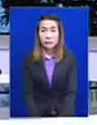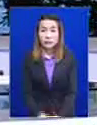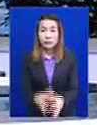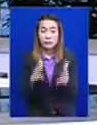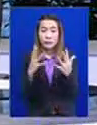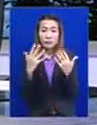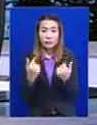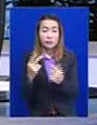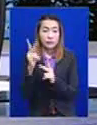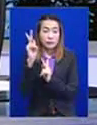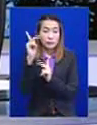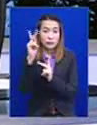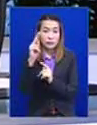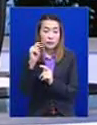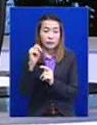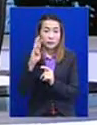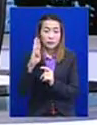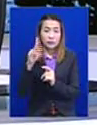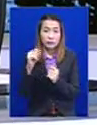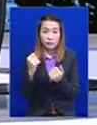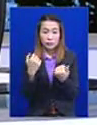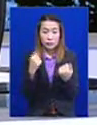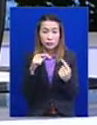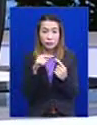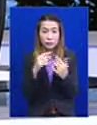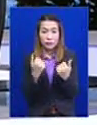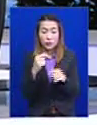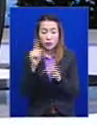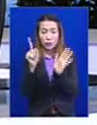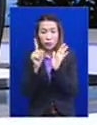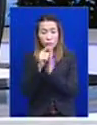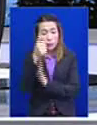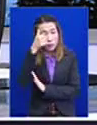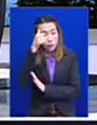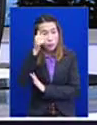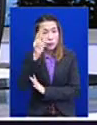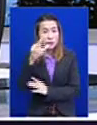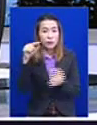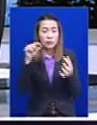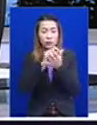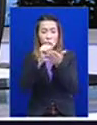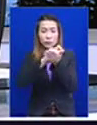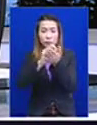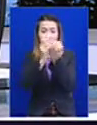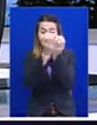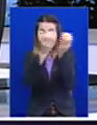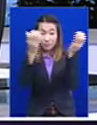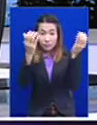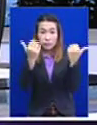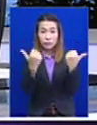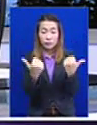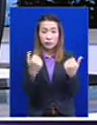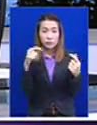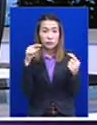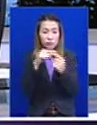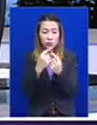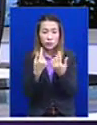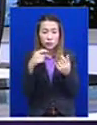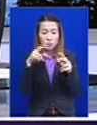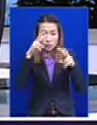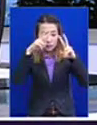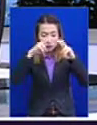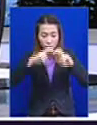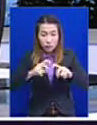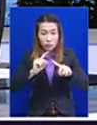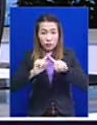ลับมารับชมข่าวเที่ยง NBT กันต่อนะครับคุณผู้ชมครับวันนี้ก็เป็นวันที่3ของการประชุมคณะกรรมการร่างรัฐธรรมนูญแล้วนะครับยังคงพิจารณาร่